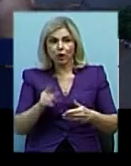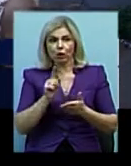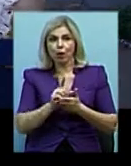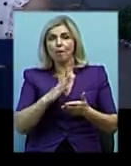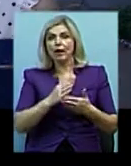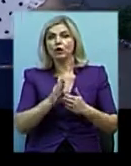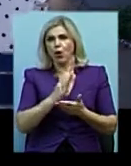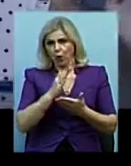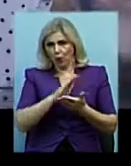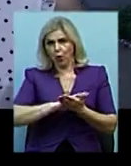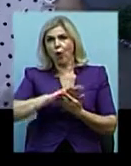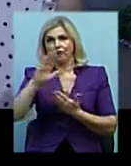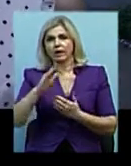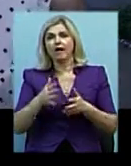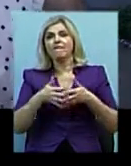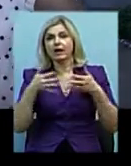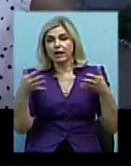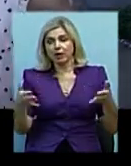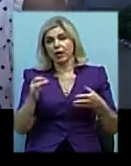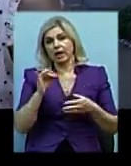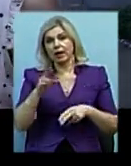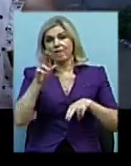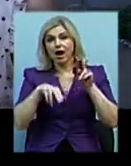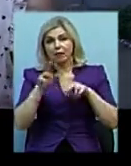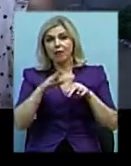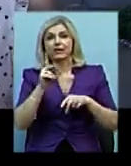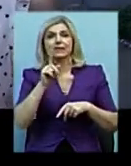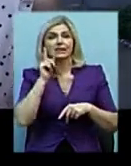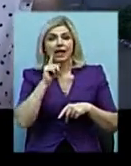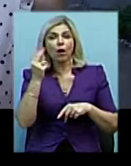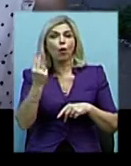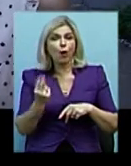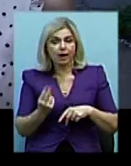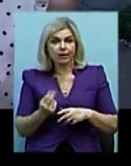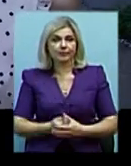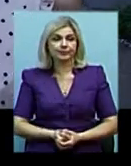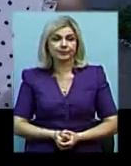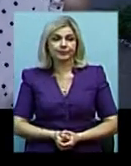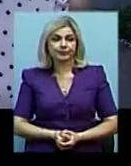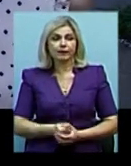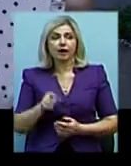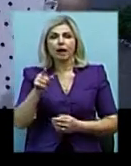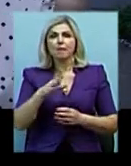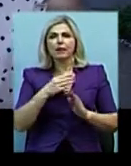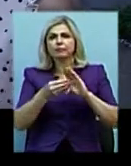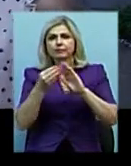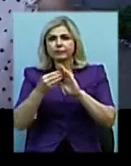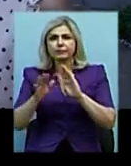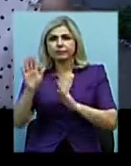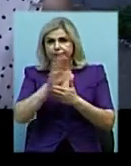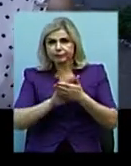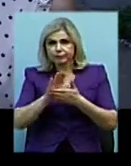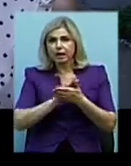рівною, вона повинна бути великою і пофарбувати її в зелений колір. Ми її ґрунтували в 2 шари